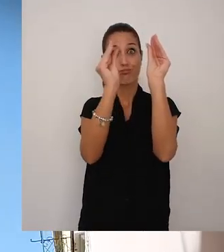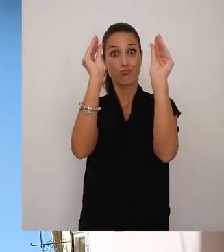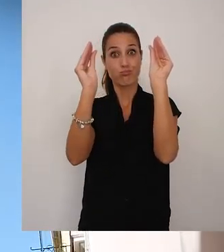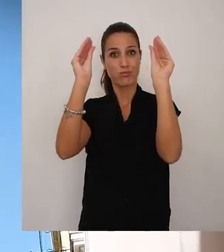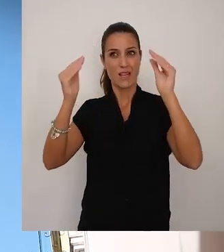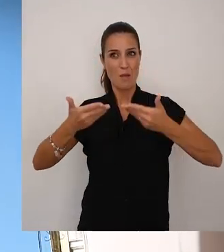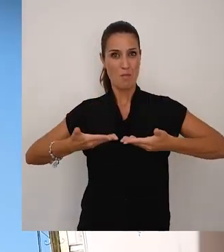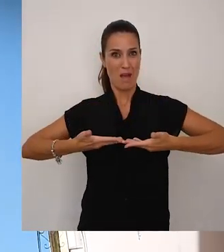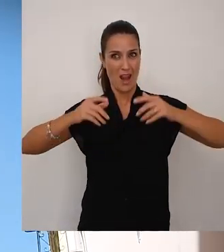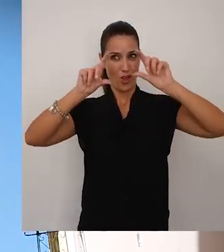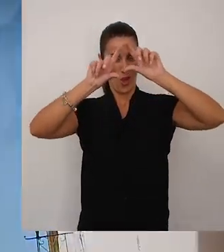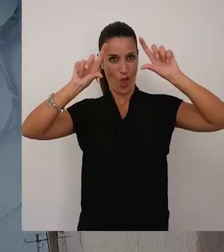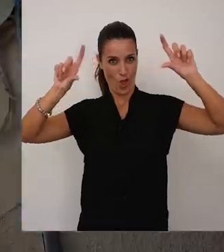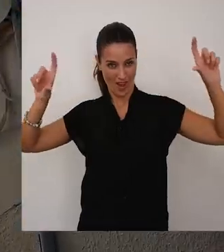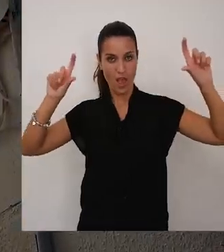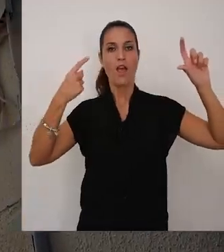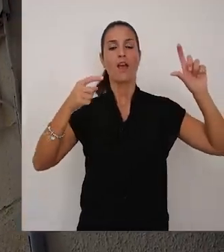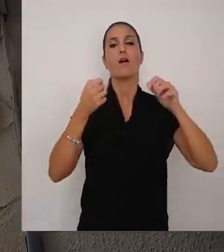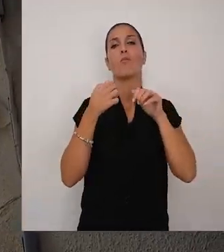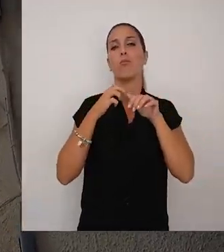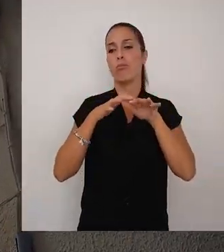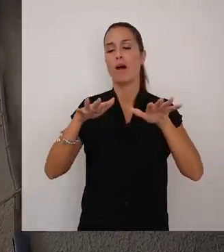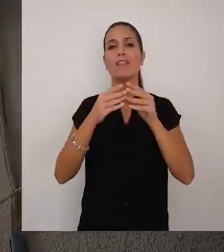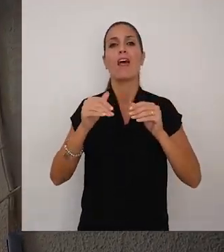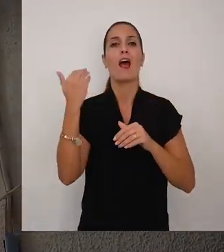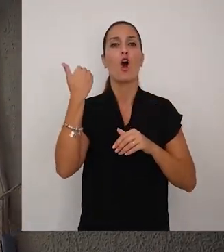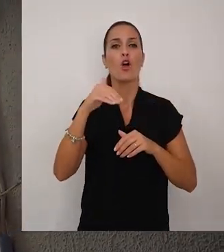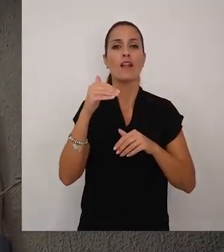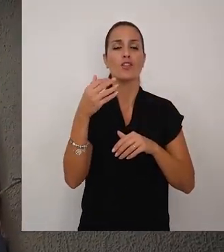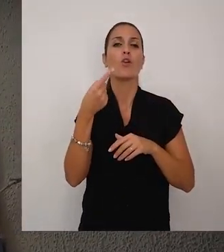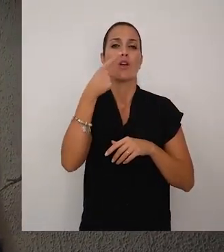tipologia di balcone diffusa nel territorio della provincia di Terra d'Otranto.